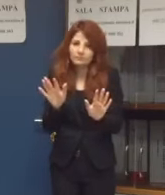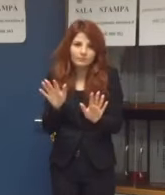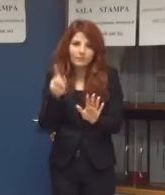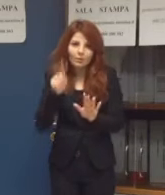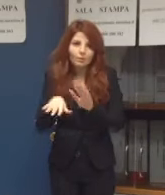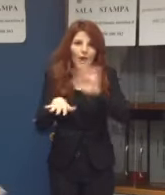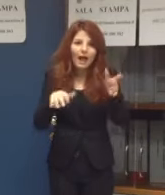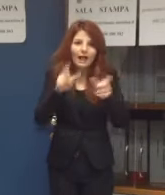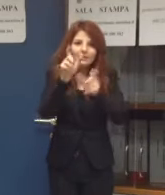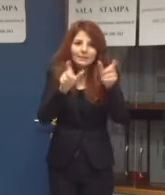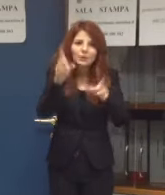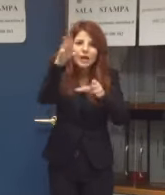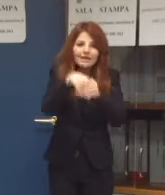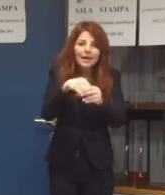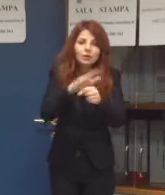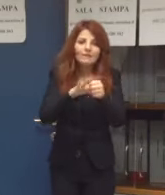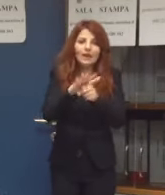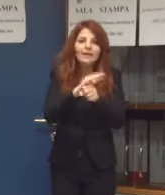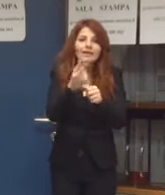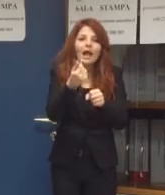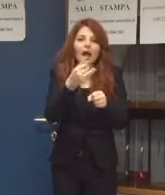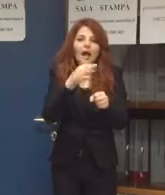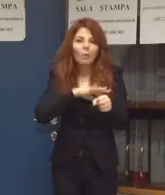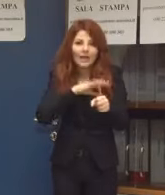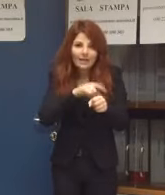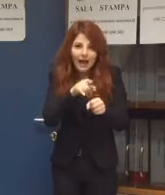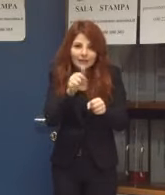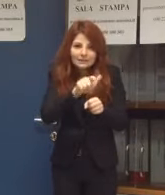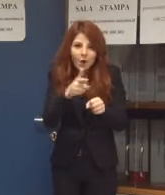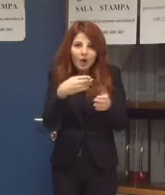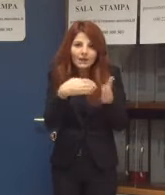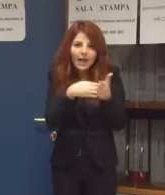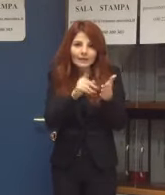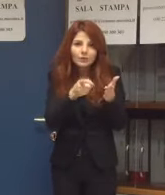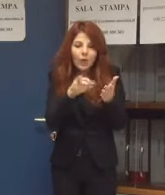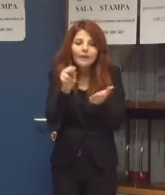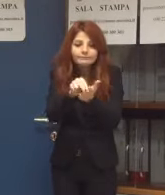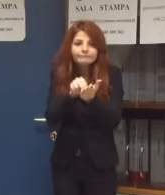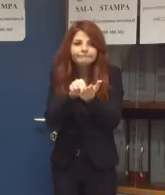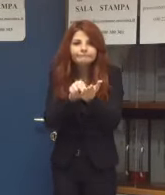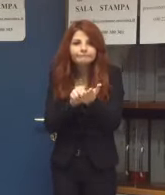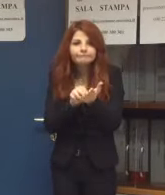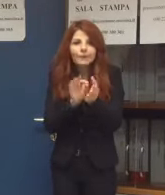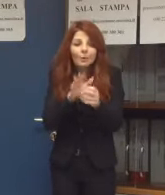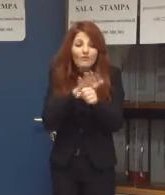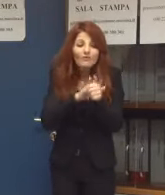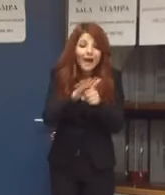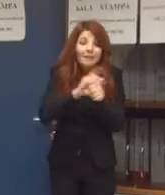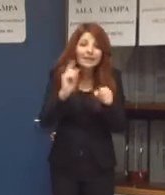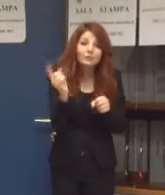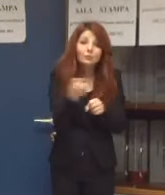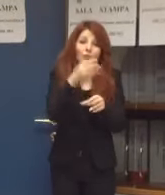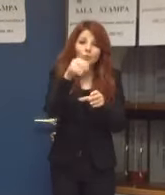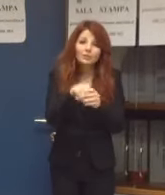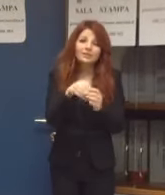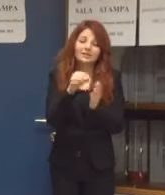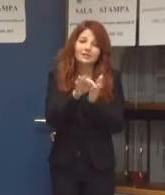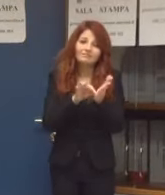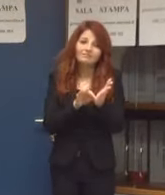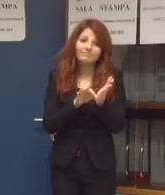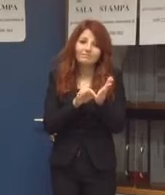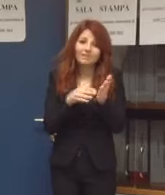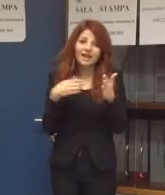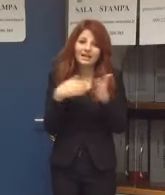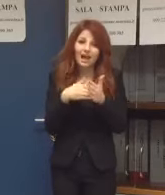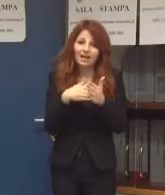della piattaforma, abbiamo detto che bisogna indicare il reddito dell'intero nucleo familiare, quindi siate attenti in